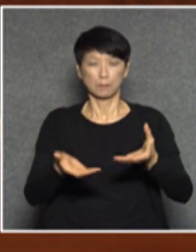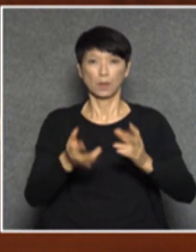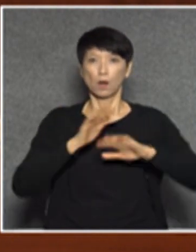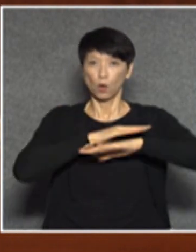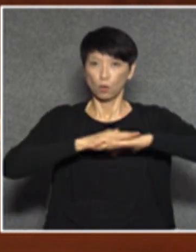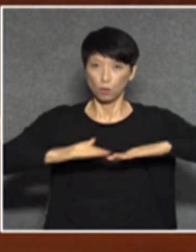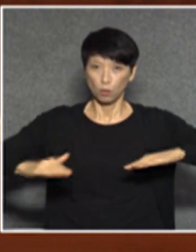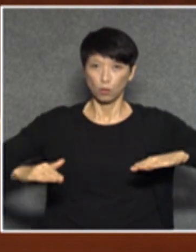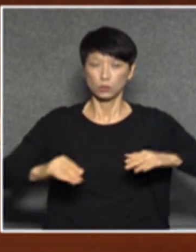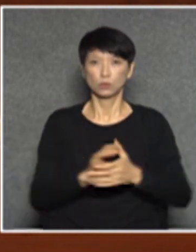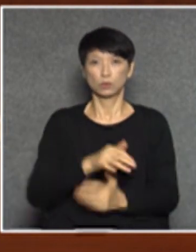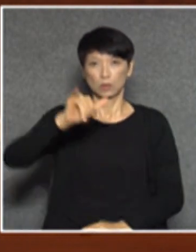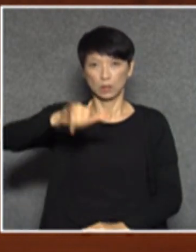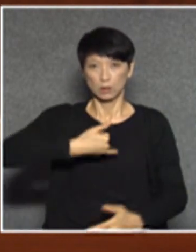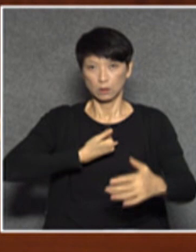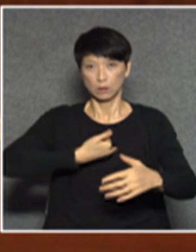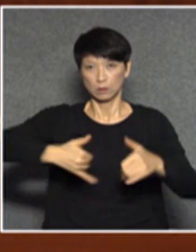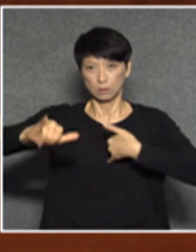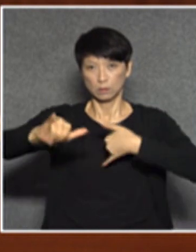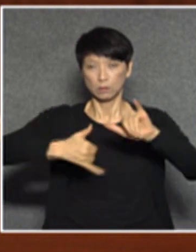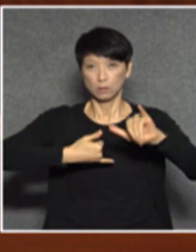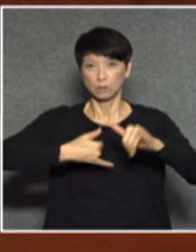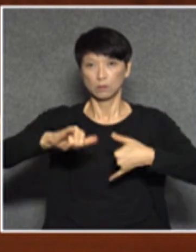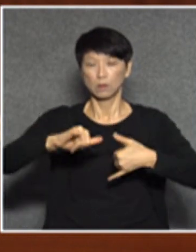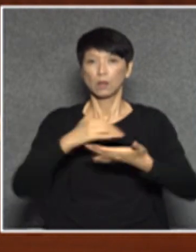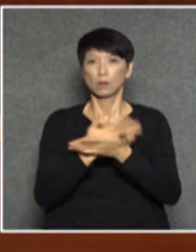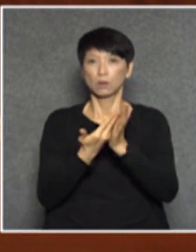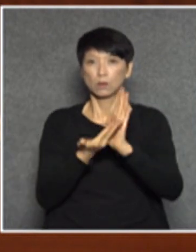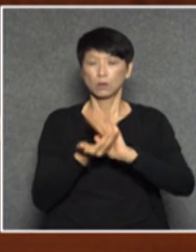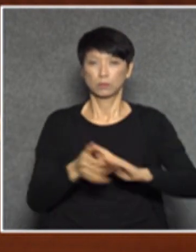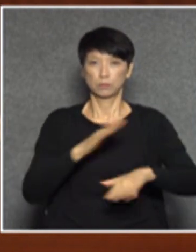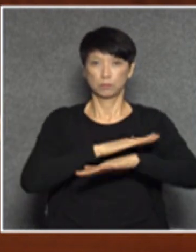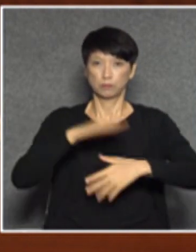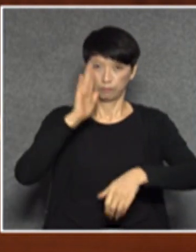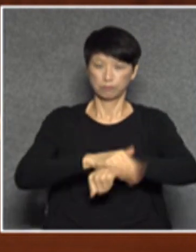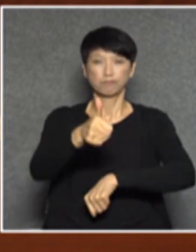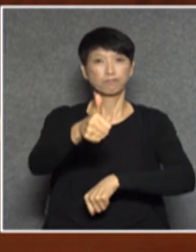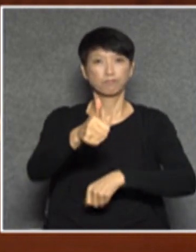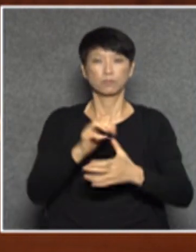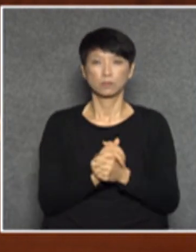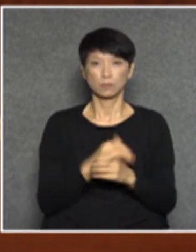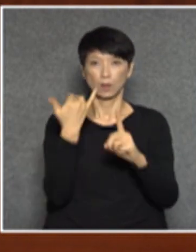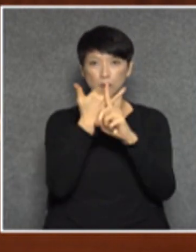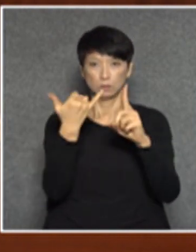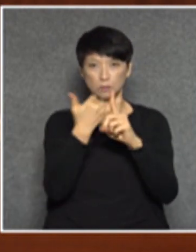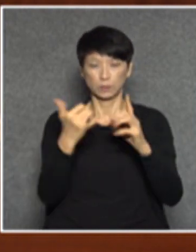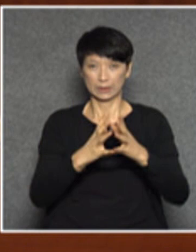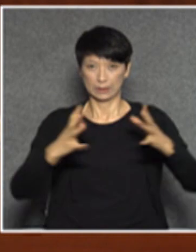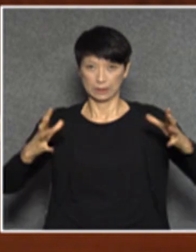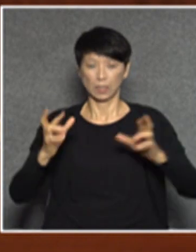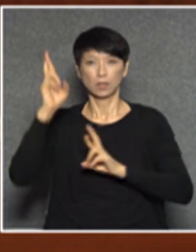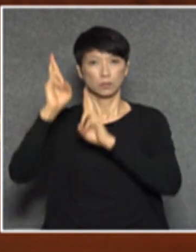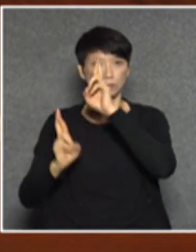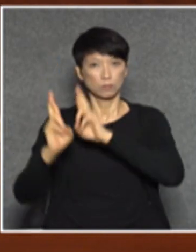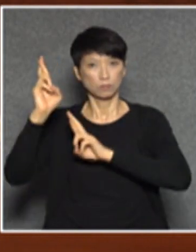可靠性這兩方面呢，他們的表現呢，他們是評為卓越的，在16個大型的都市鐵路系統